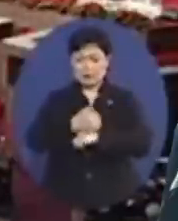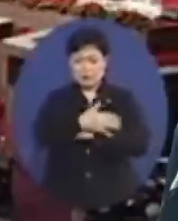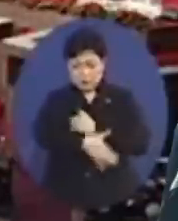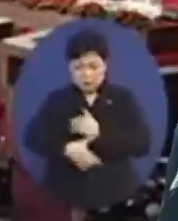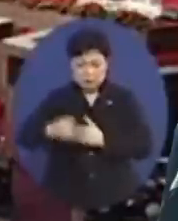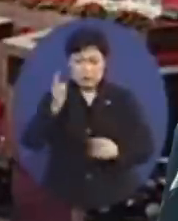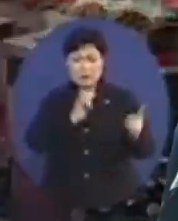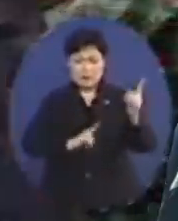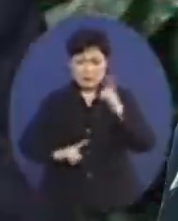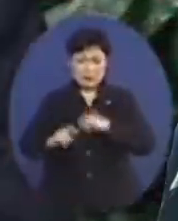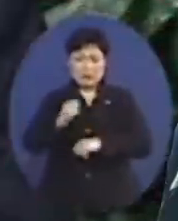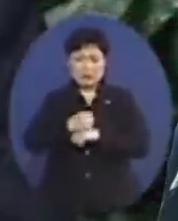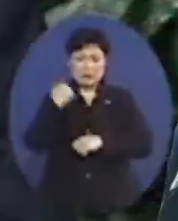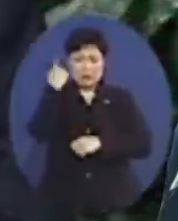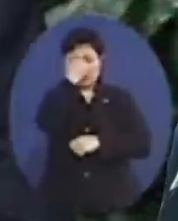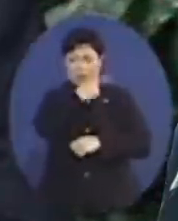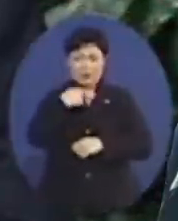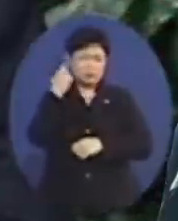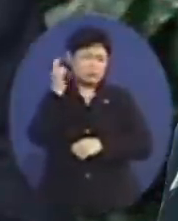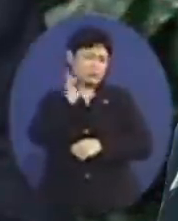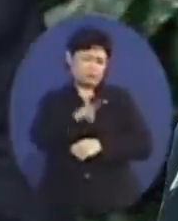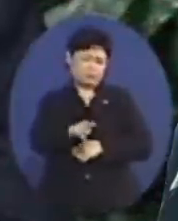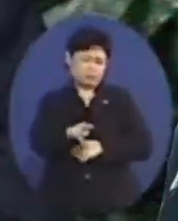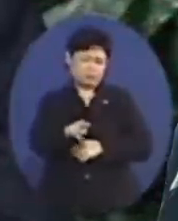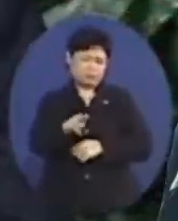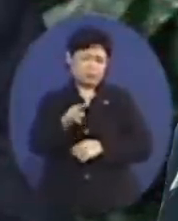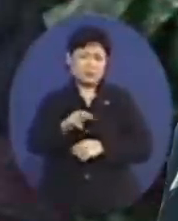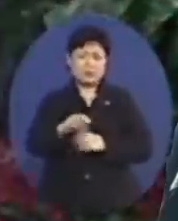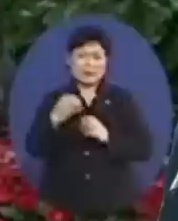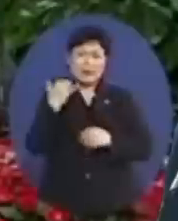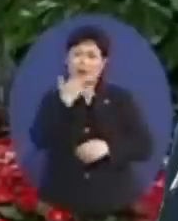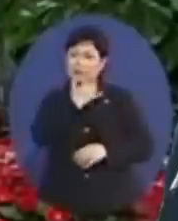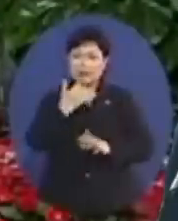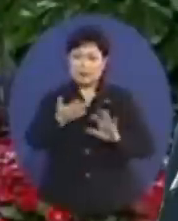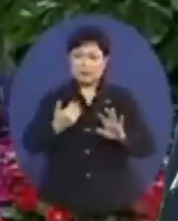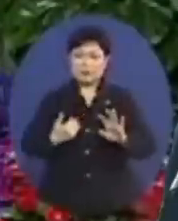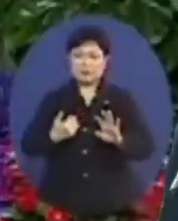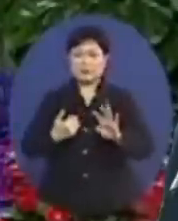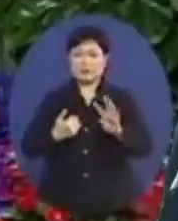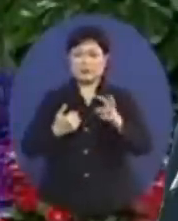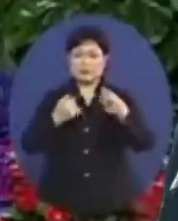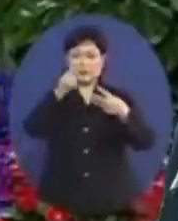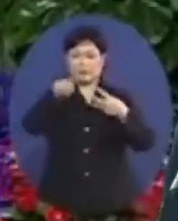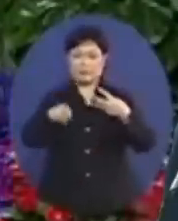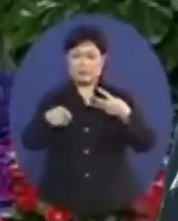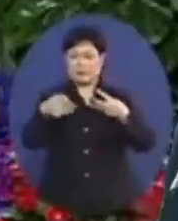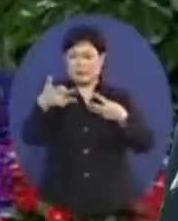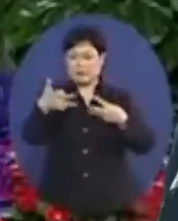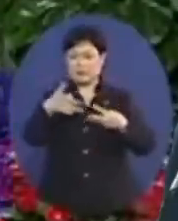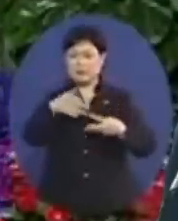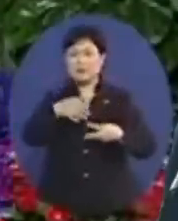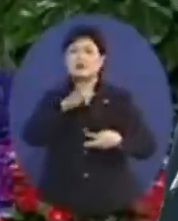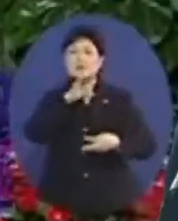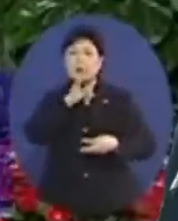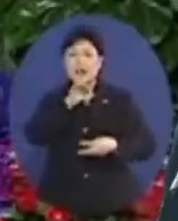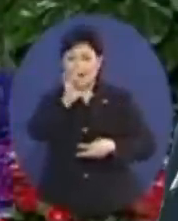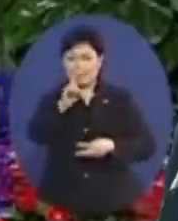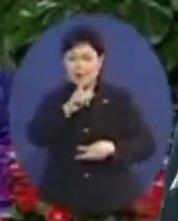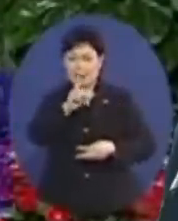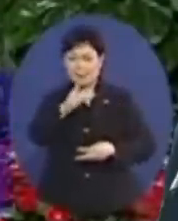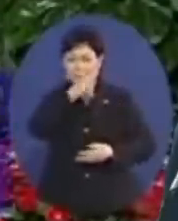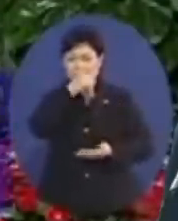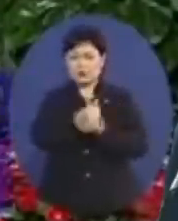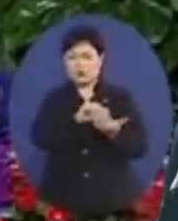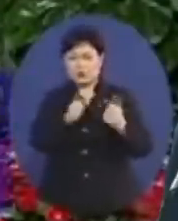상하고 몰골이 많이 아니었었습니다. 베드로전서 3장 18절에 그리스도께서 단번에 죄를 위하여 죽어서 의인으로서